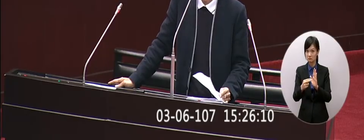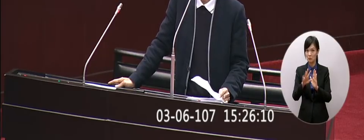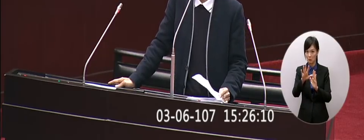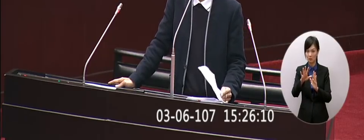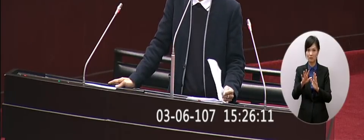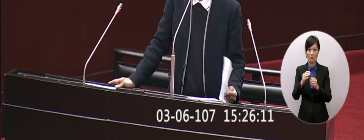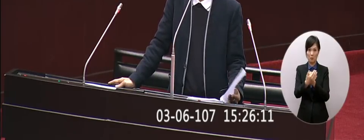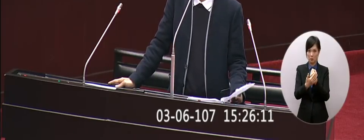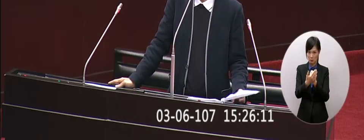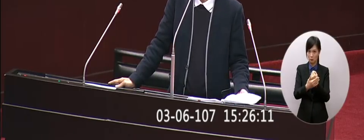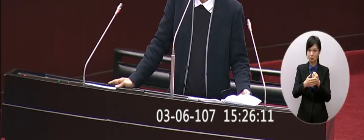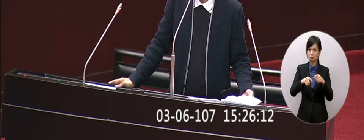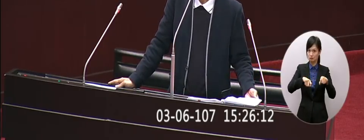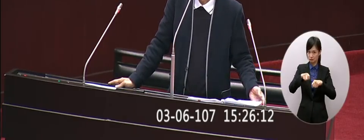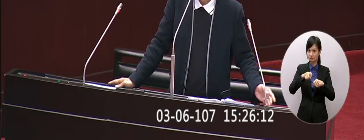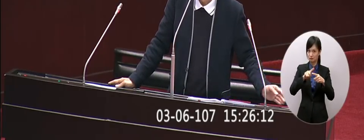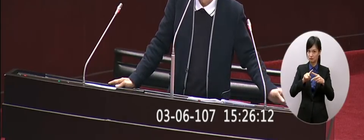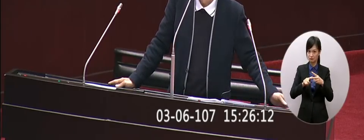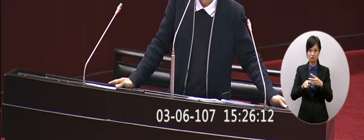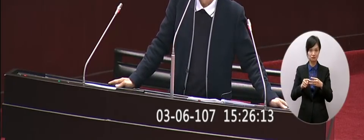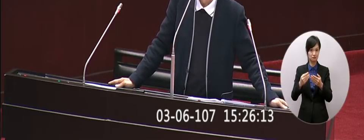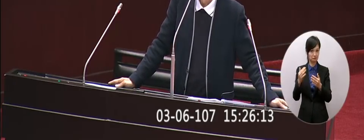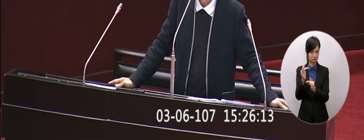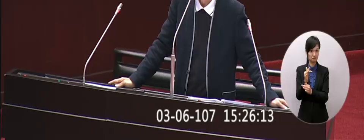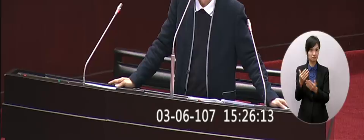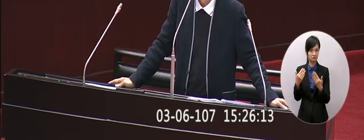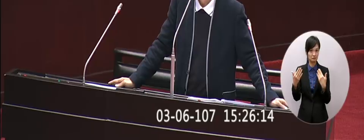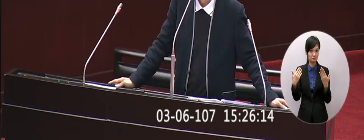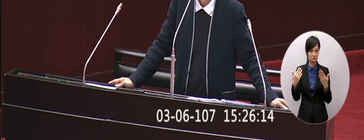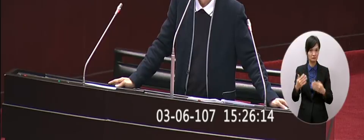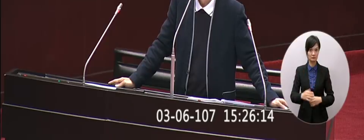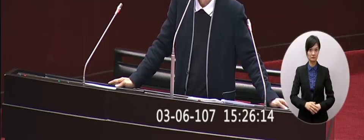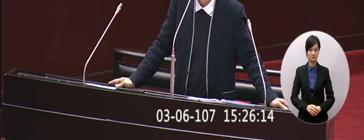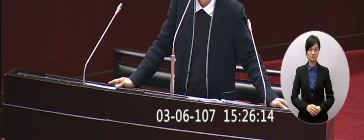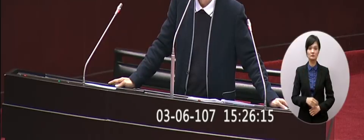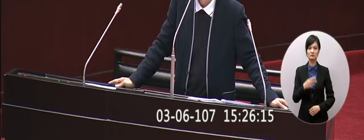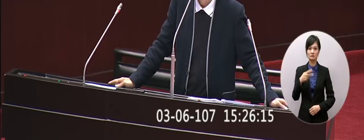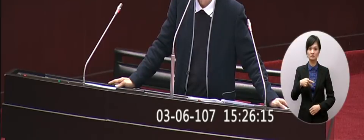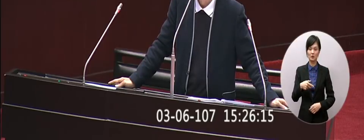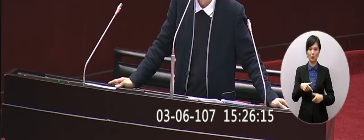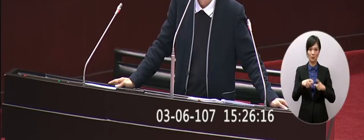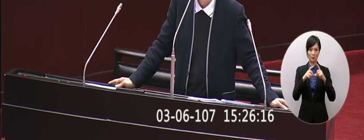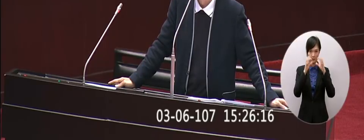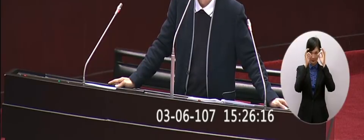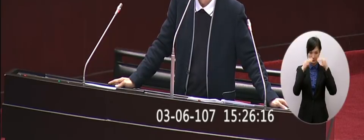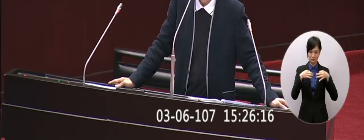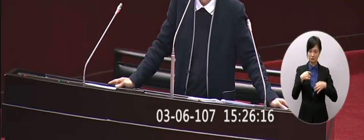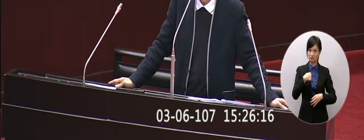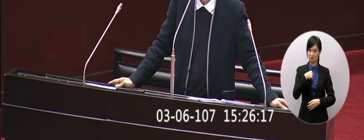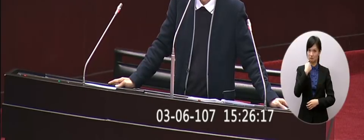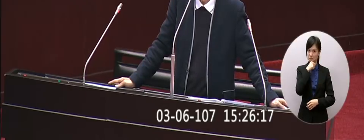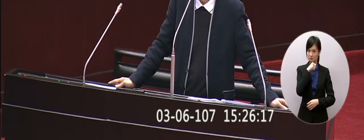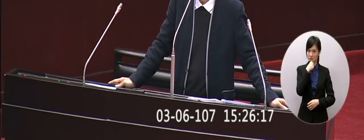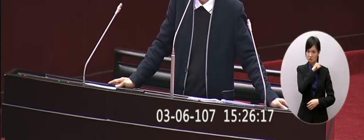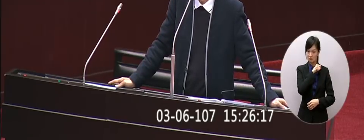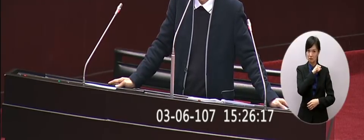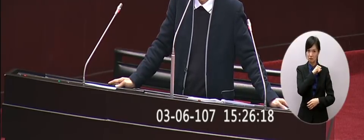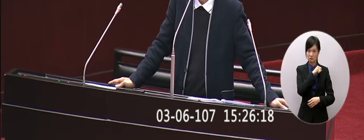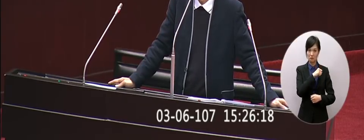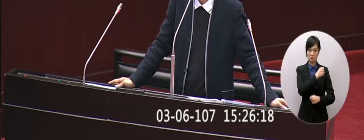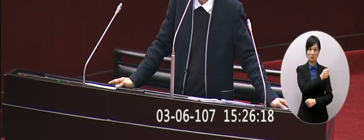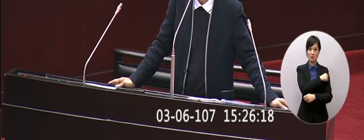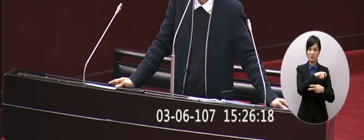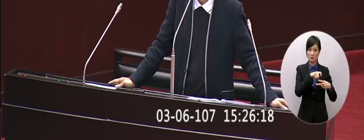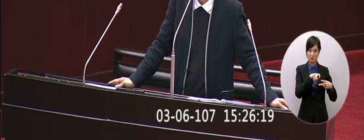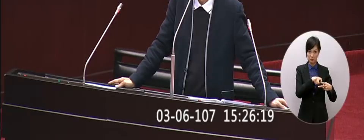施。我们再看台湾最大的一个集体诉讼的一个劳工的一个职